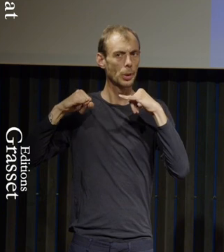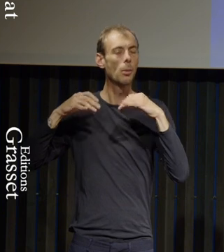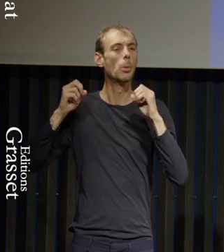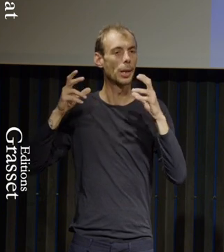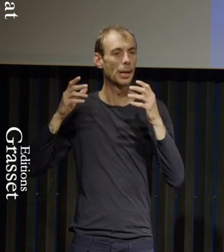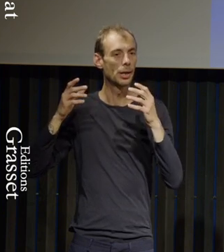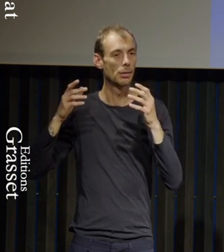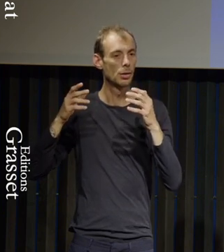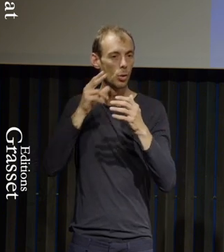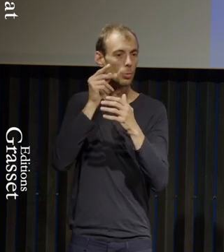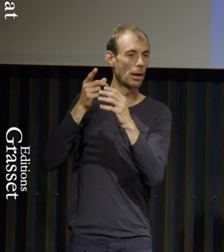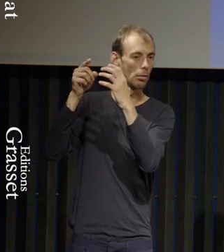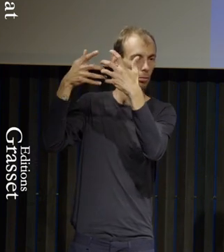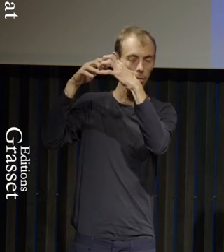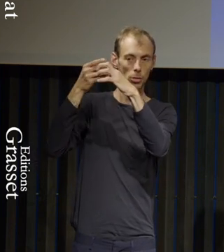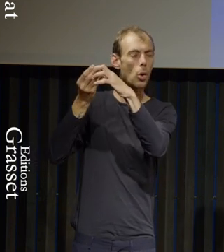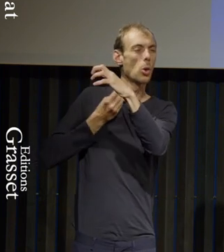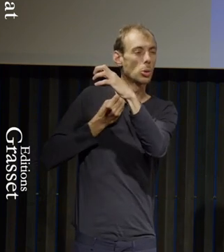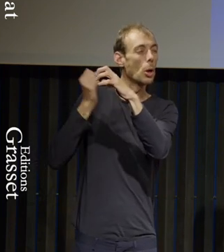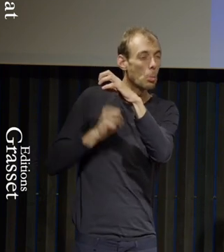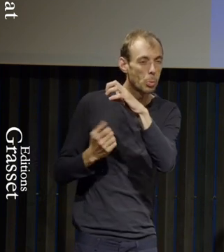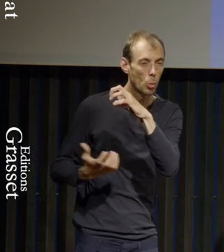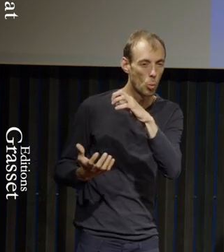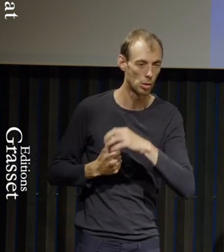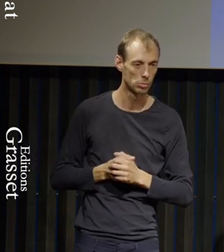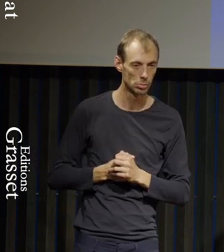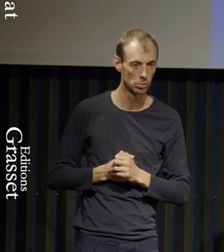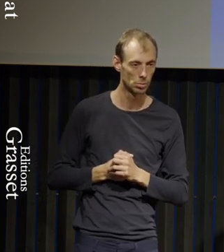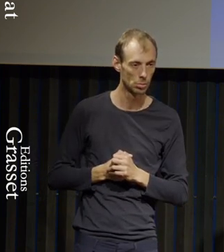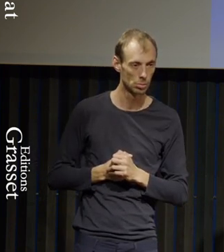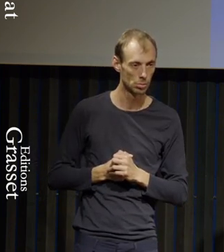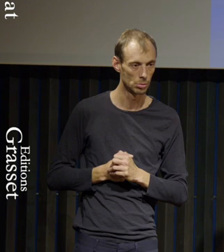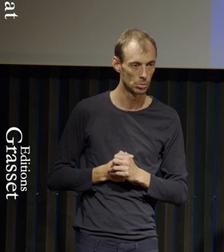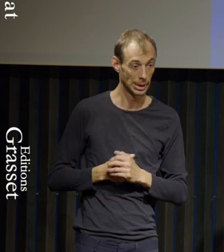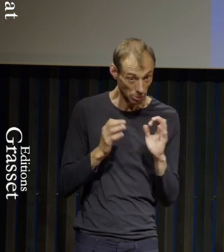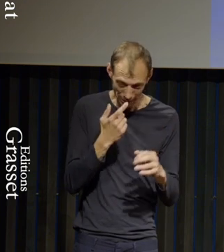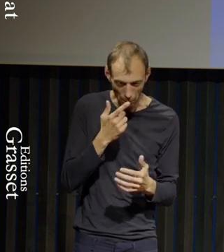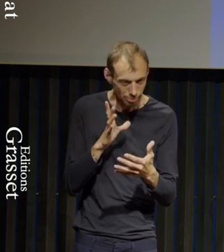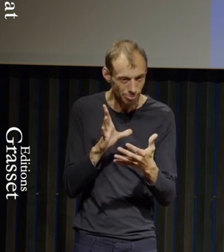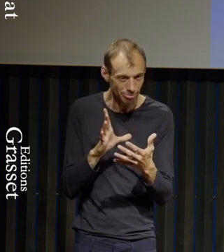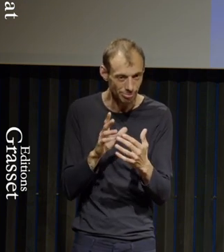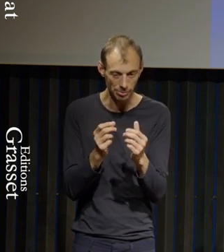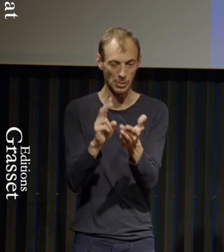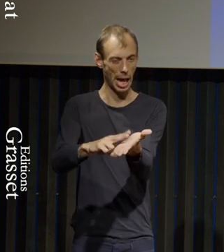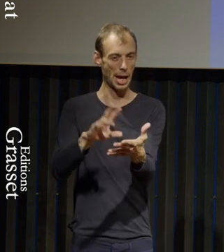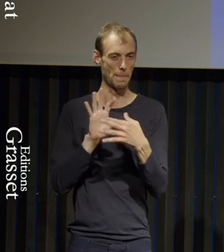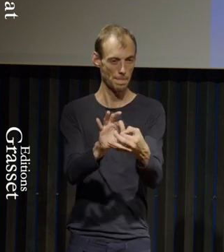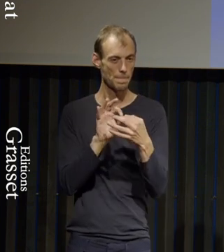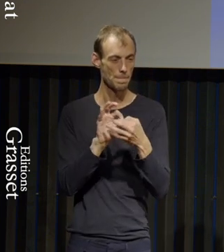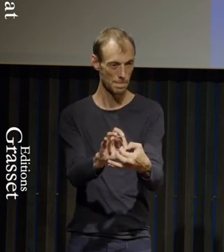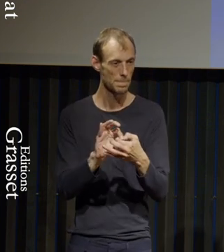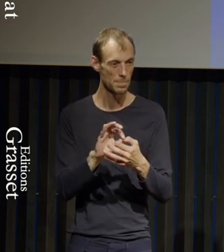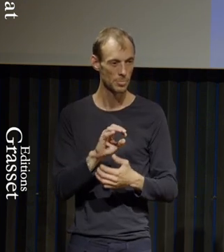est question, en effet, du rapport au réel. Parce que ce que nous sommes capables de faire, nous, êtres humains, c'est de